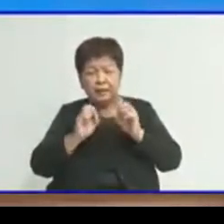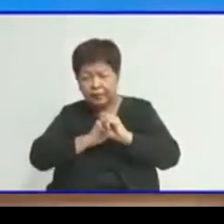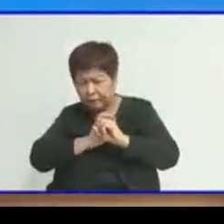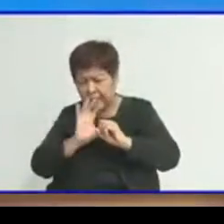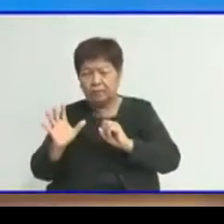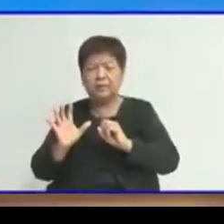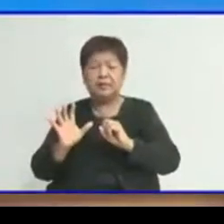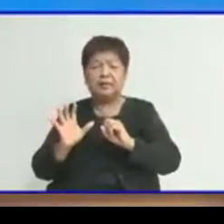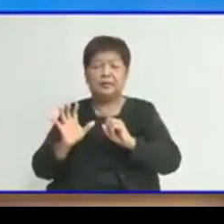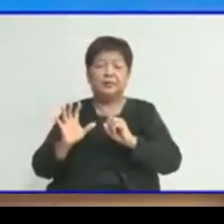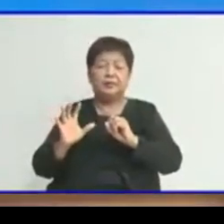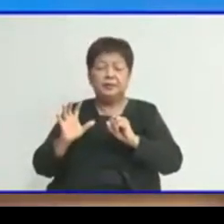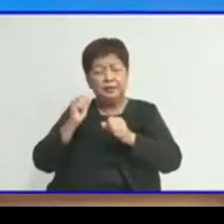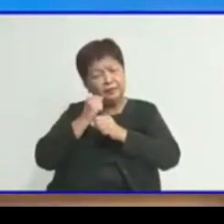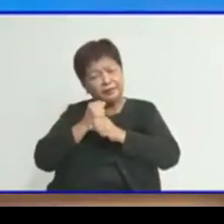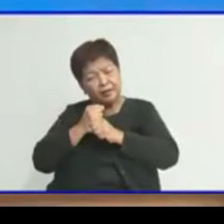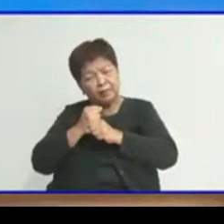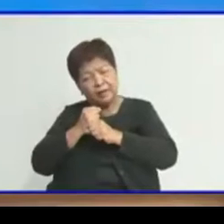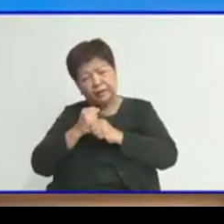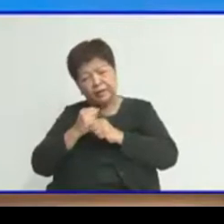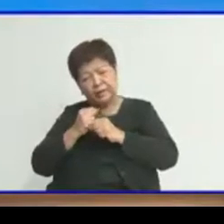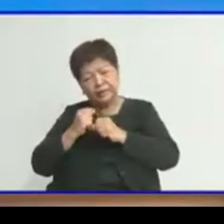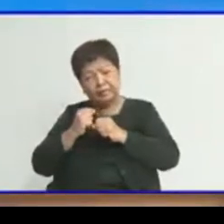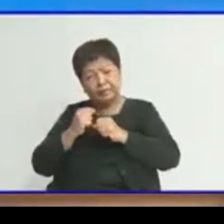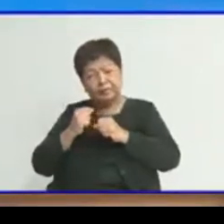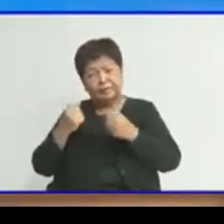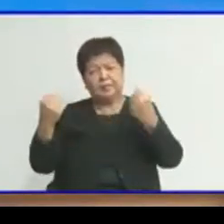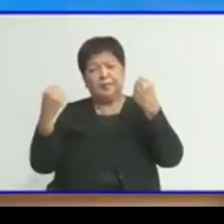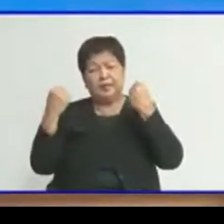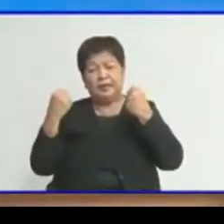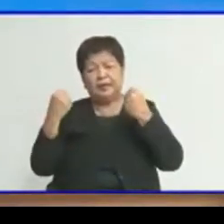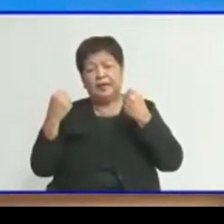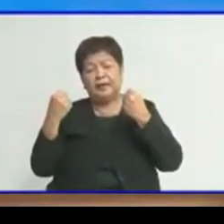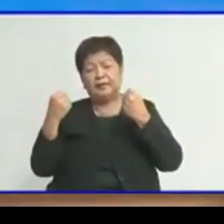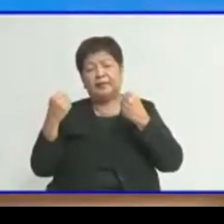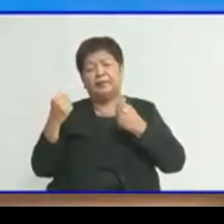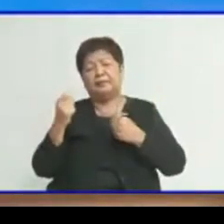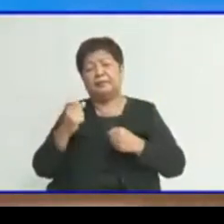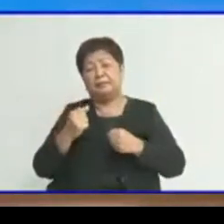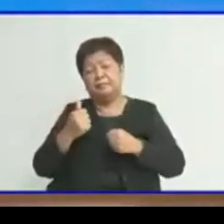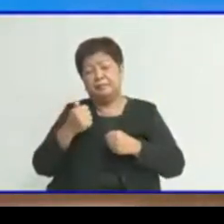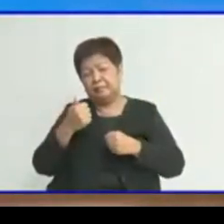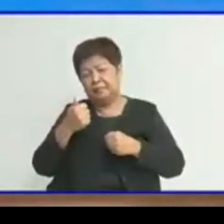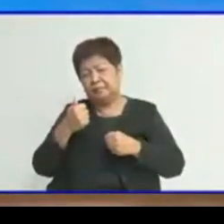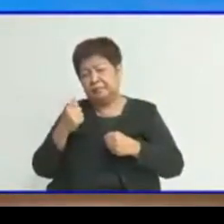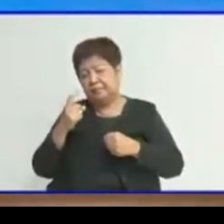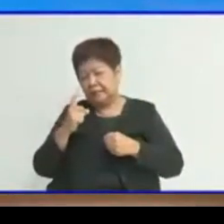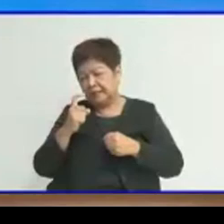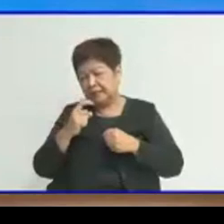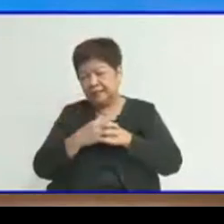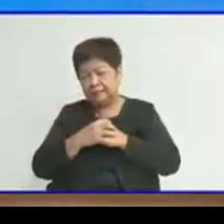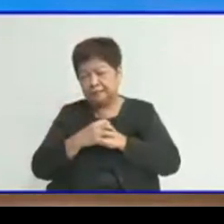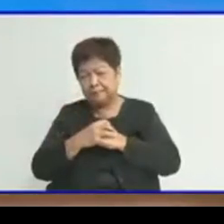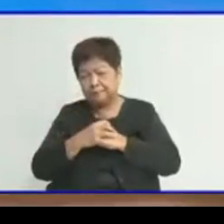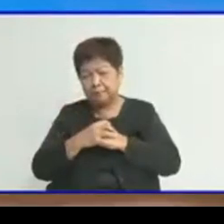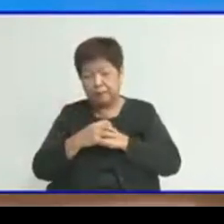ป็นส่วนหนึ่งนำให้เข้าสู่ในระบบการคัดกรองเพราะว่าทุกวันนี้นะครับอย่างแ